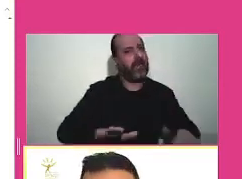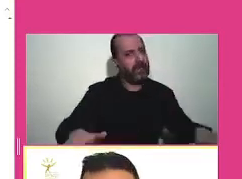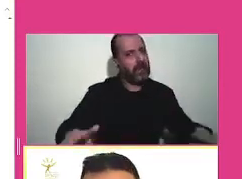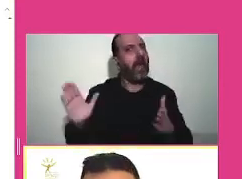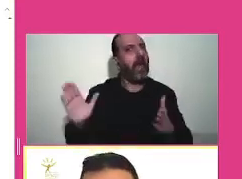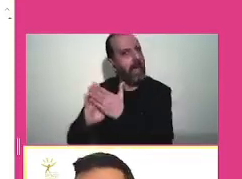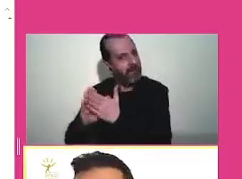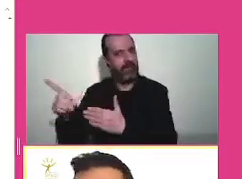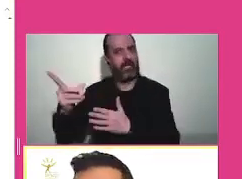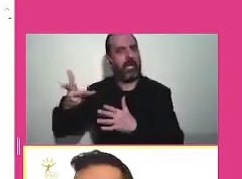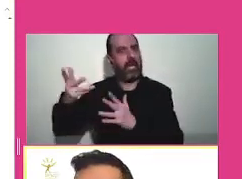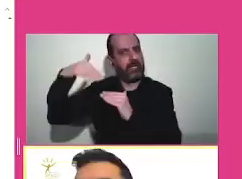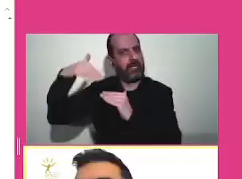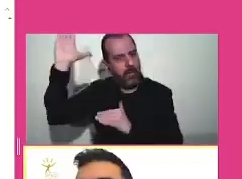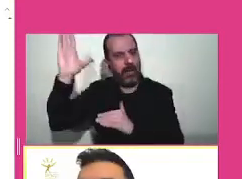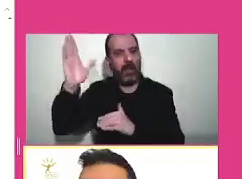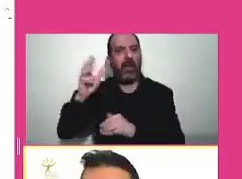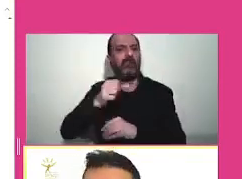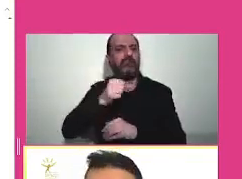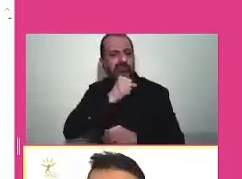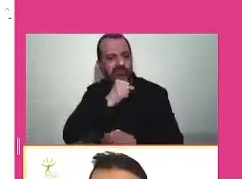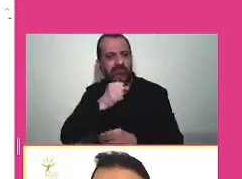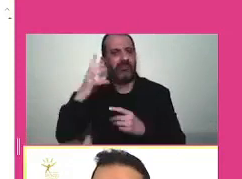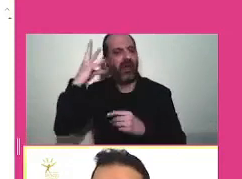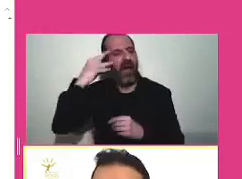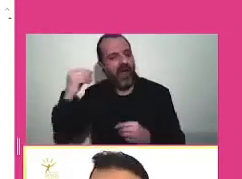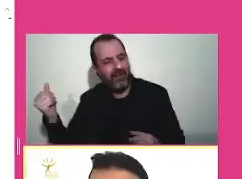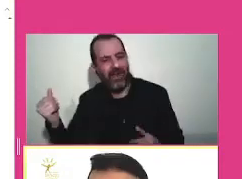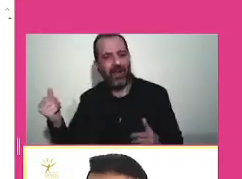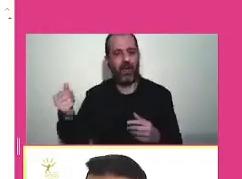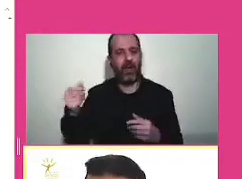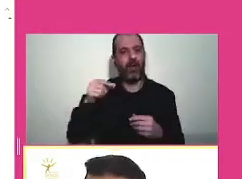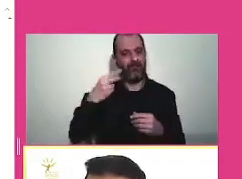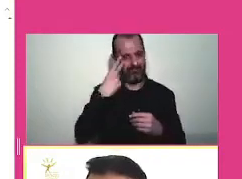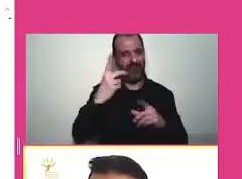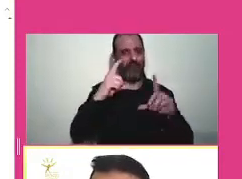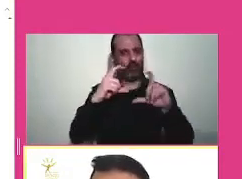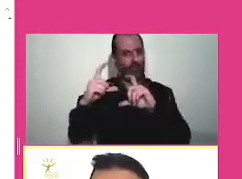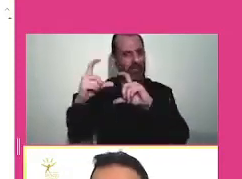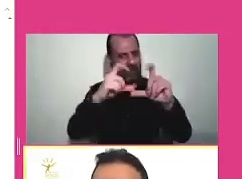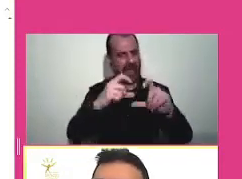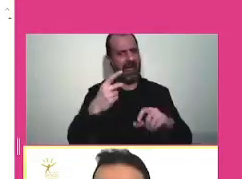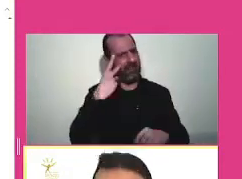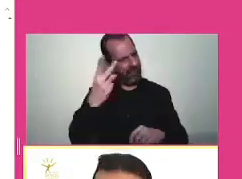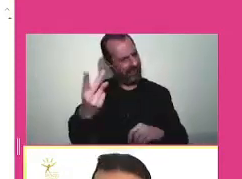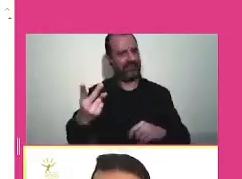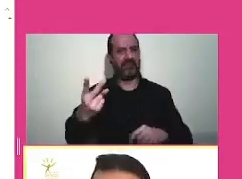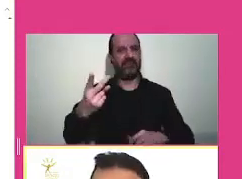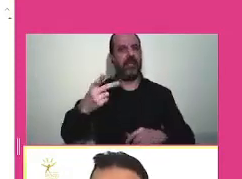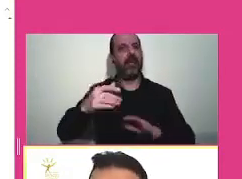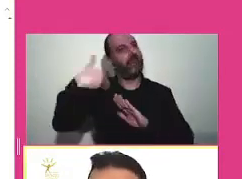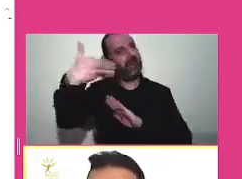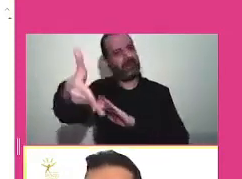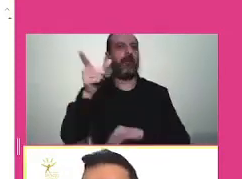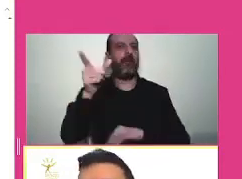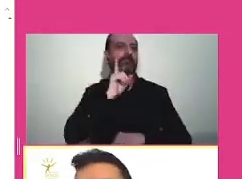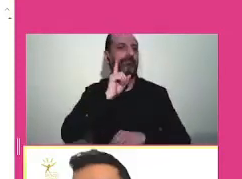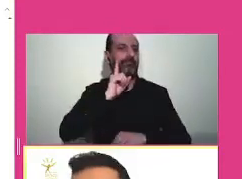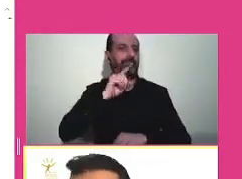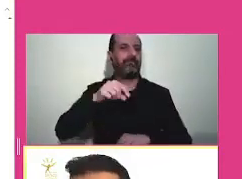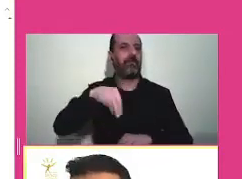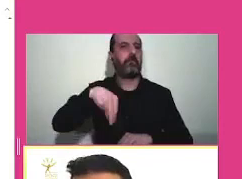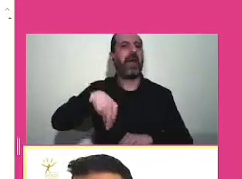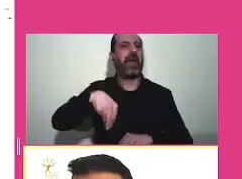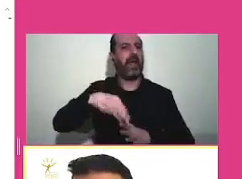τα παιχνίδια. Βλέπετε κάποιες εικόνες. Η Μαρία θα μας πει και την εμπειρία αυτή, το πώς το βιώσανε και οι επαγγελματίες μας, αλλά